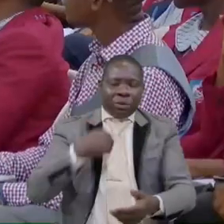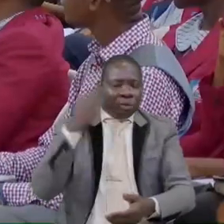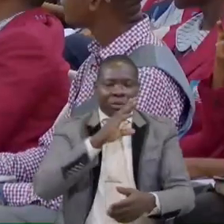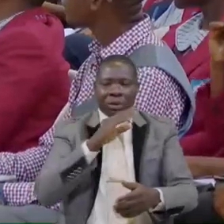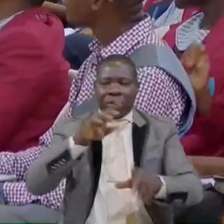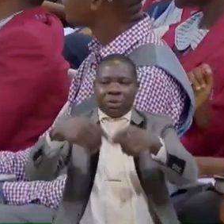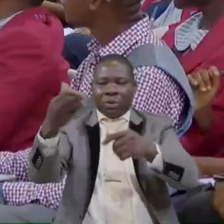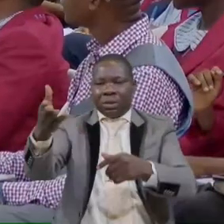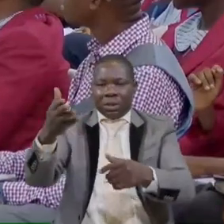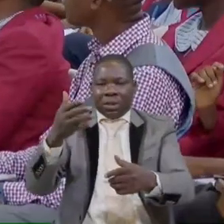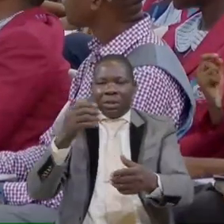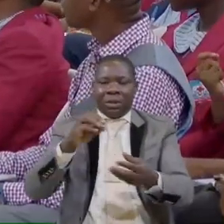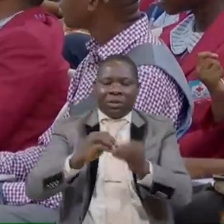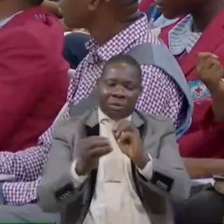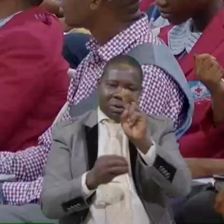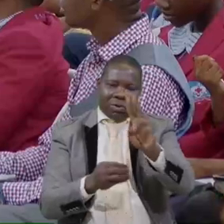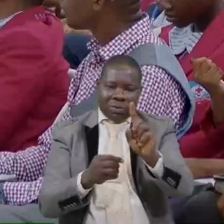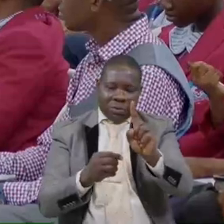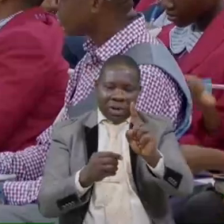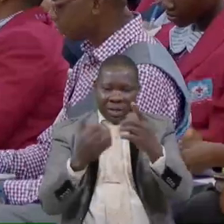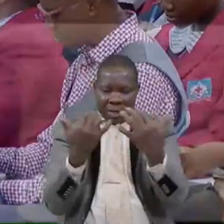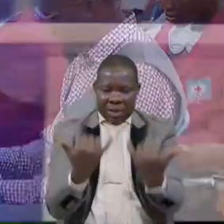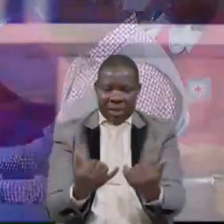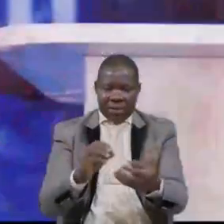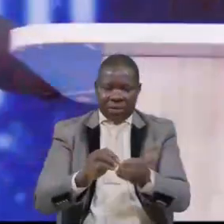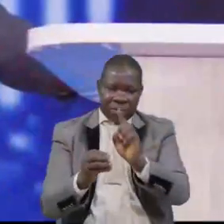Voyons le premier point maintenant. Premier point,